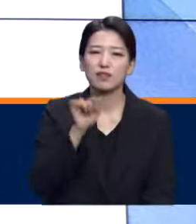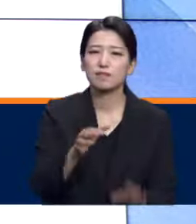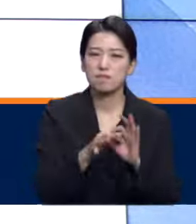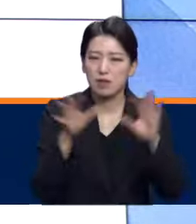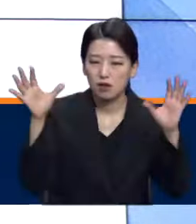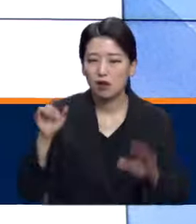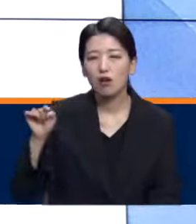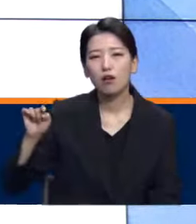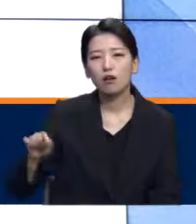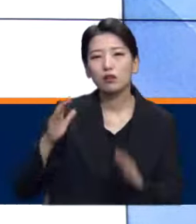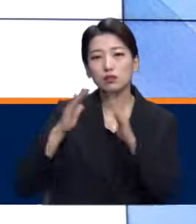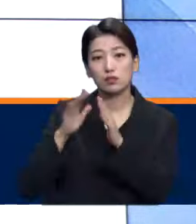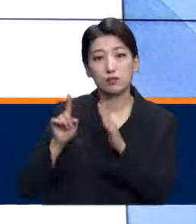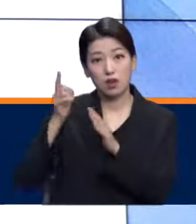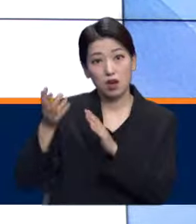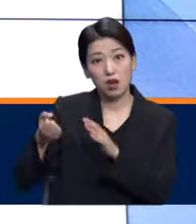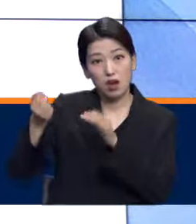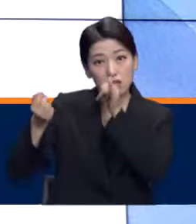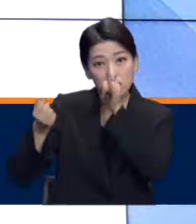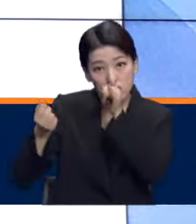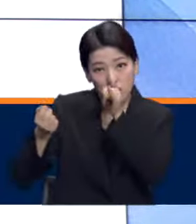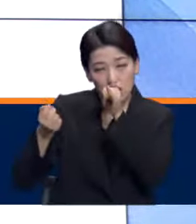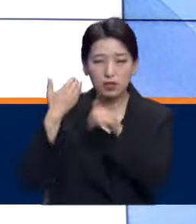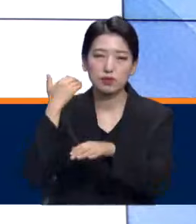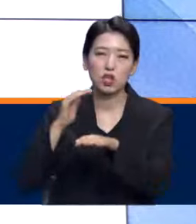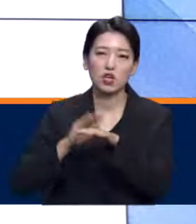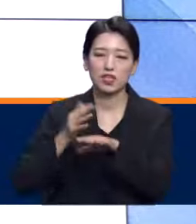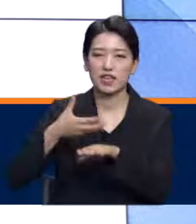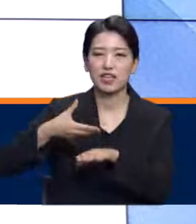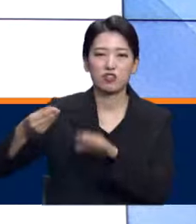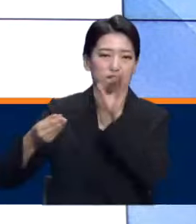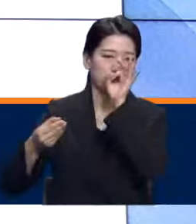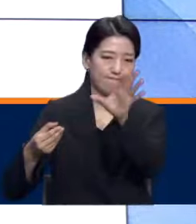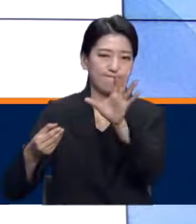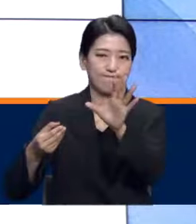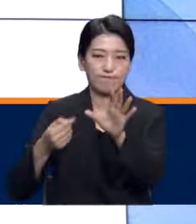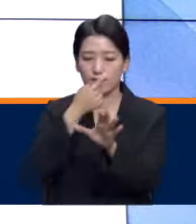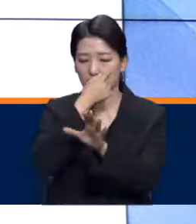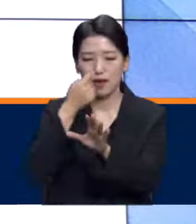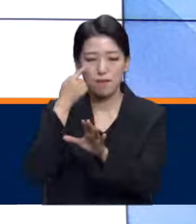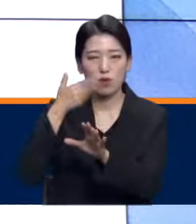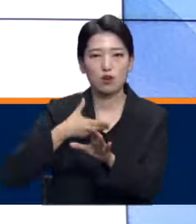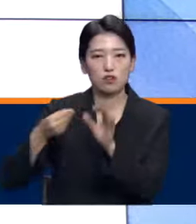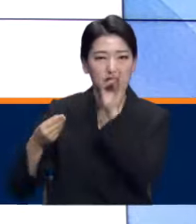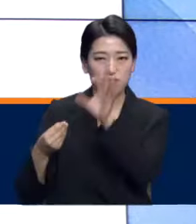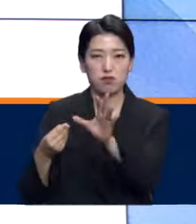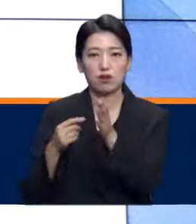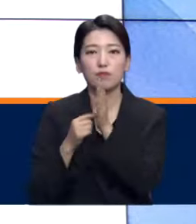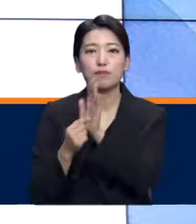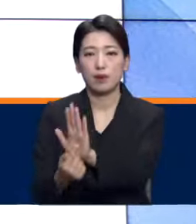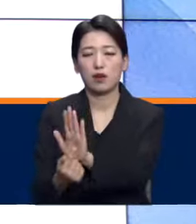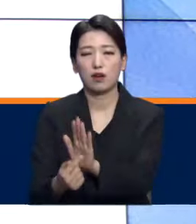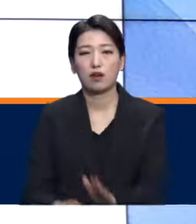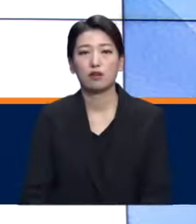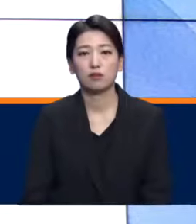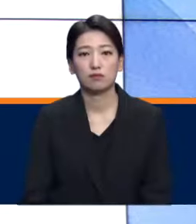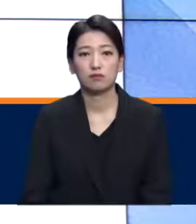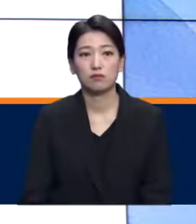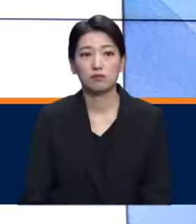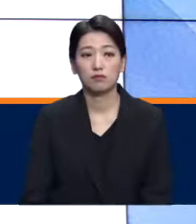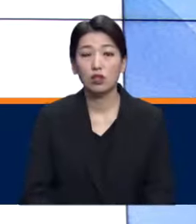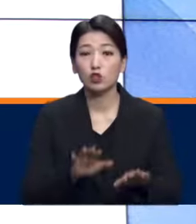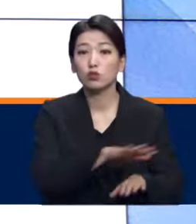차단하겠다라는 얘기인 거죠. 지금 당국의 압박에 대출 규제 축방수를 뒀다라는 건데 모든 은행이 이런 건 아니고 일단